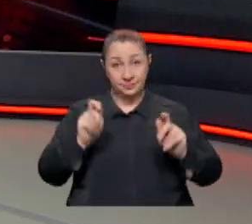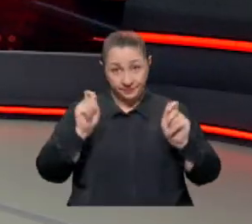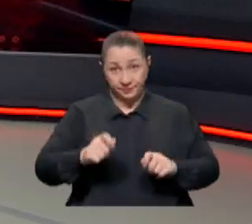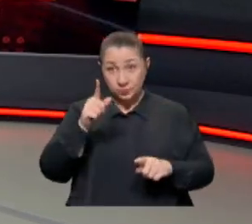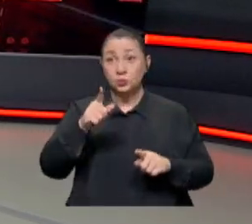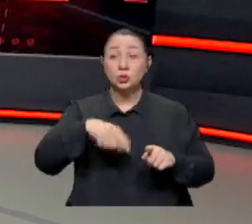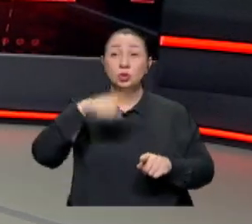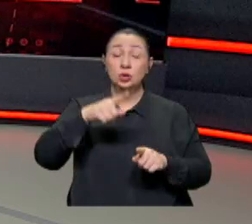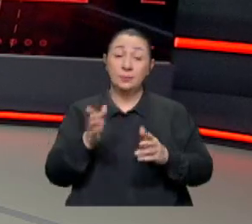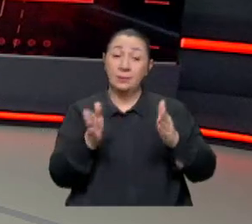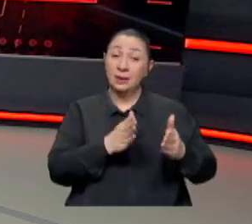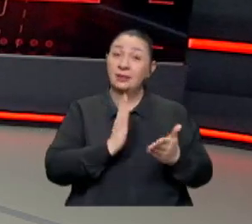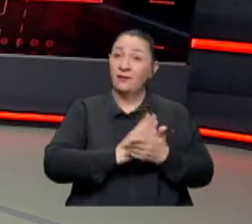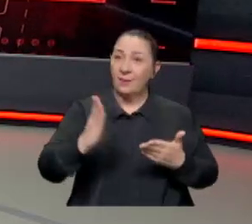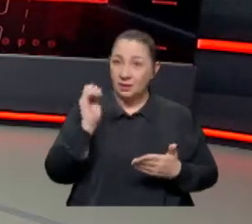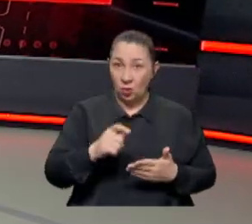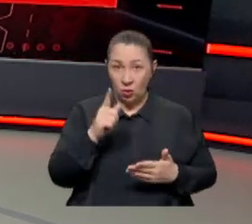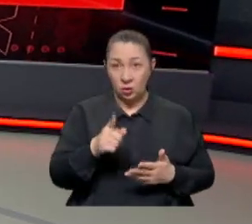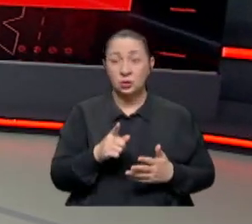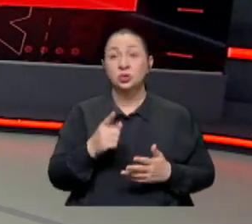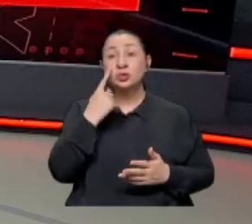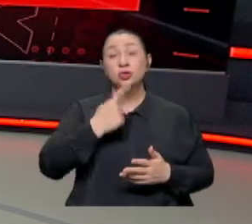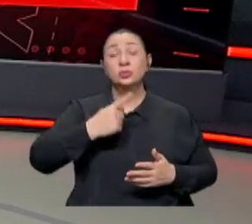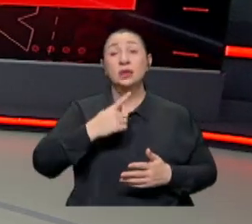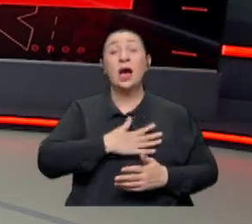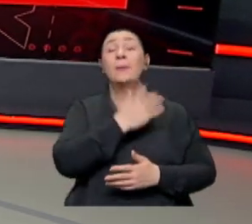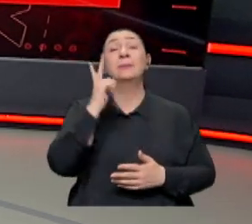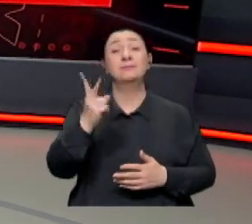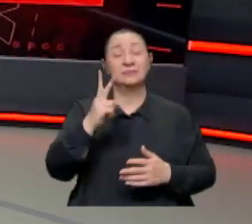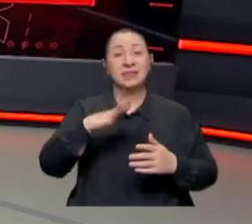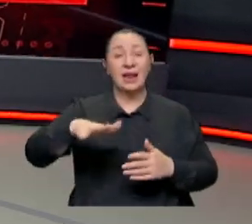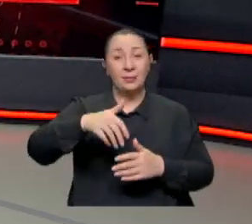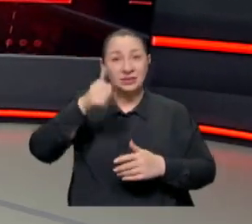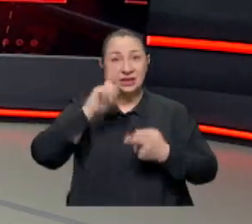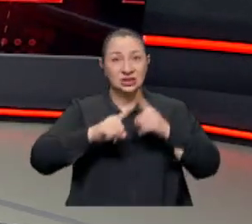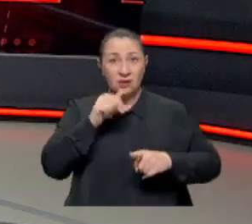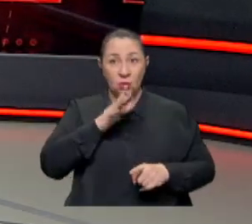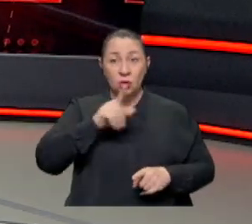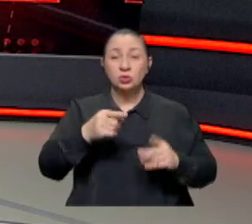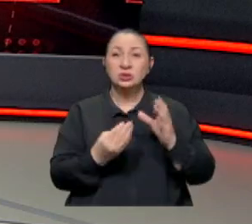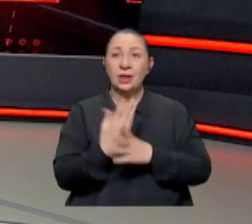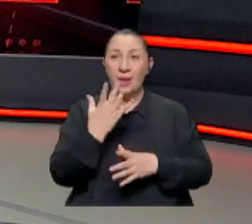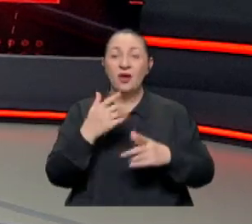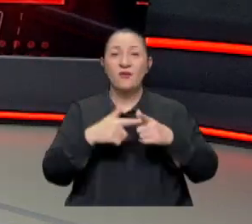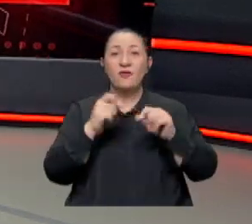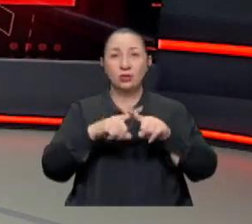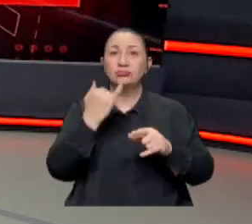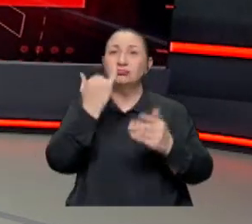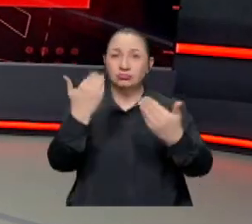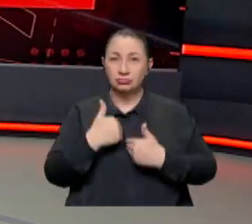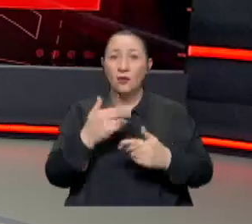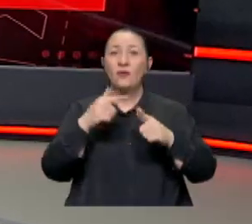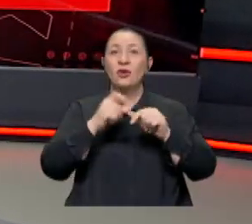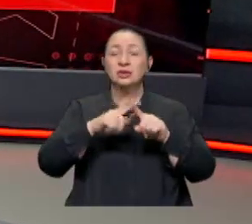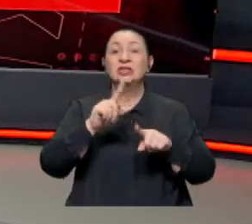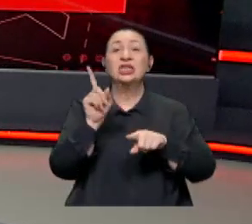Bunun gündemi bir yandan sürüyor. Cumhuriyet Halk Partisi Genel Başkanı Kemal Kılıçdaroğlu bu sabah Fox'taydı, Fox